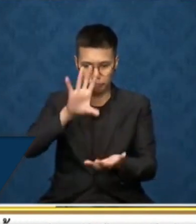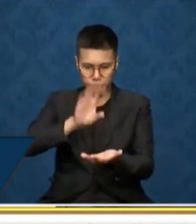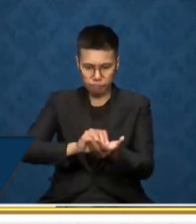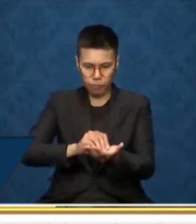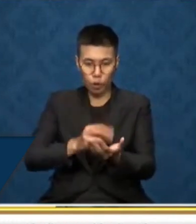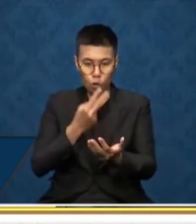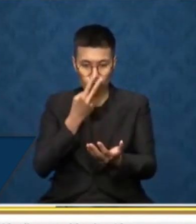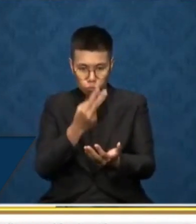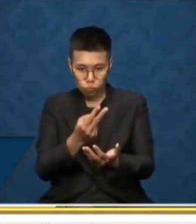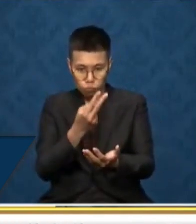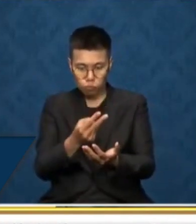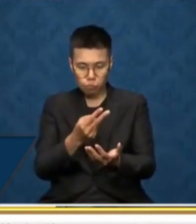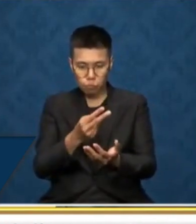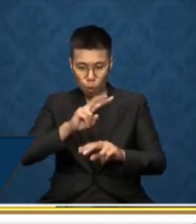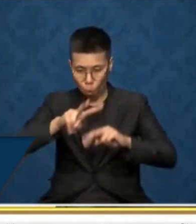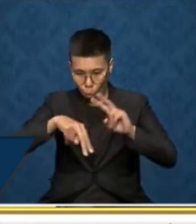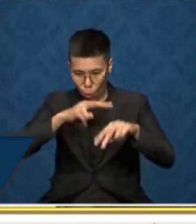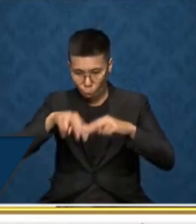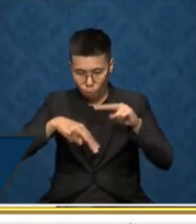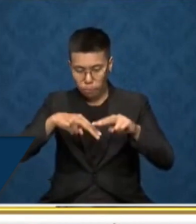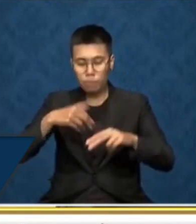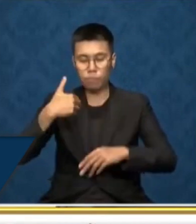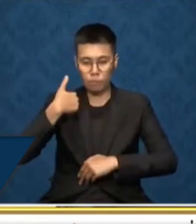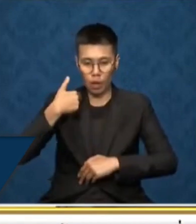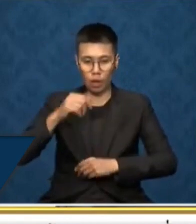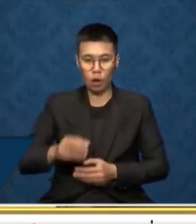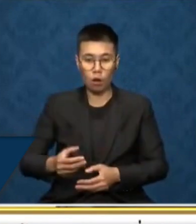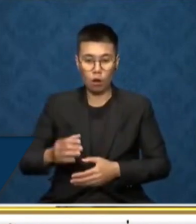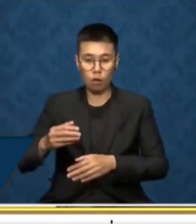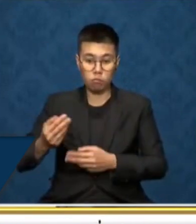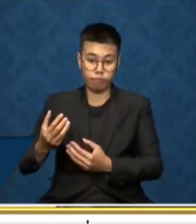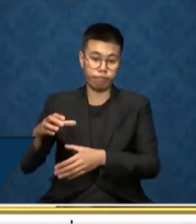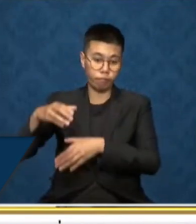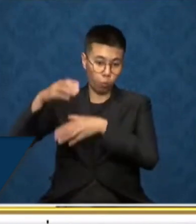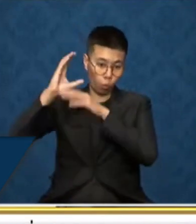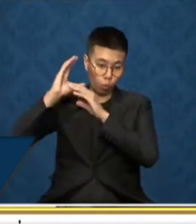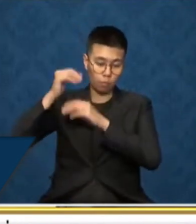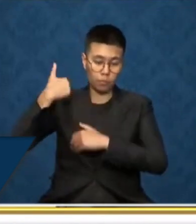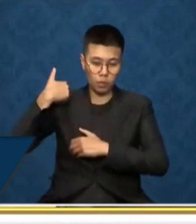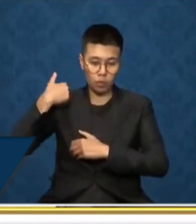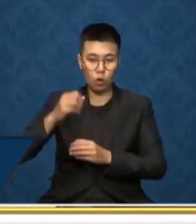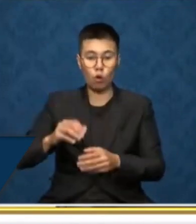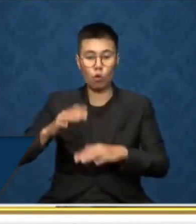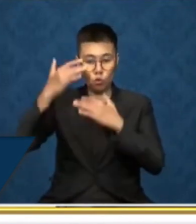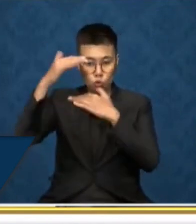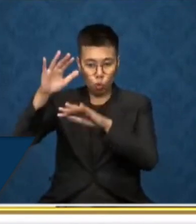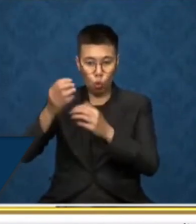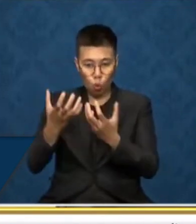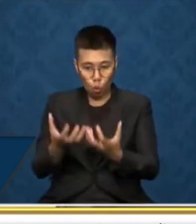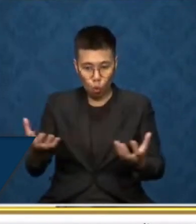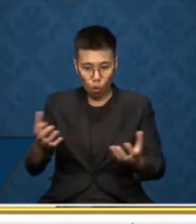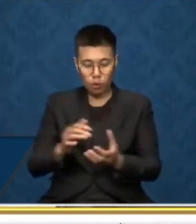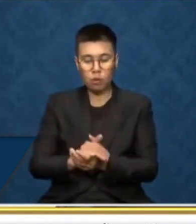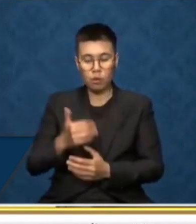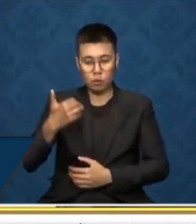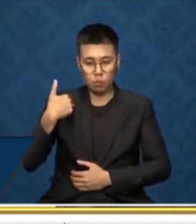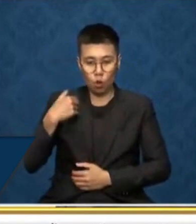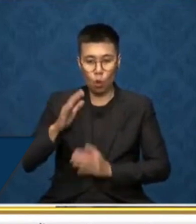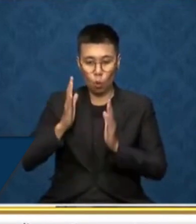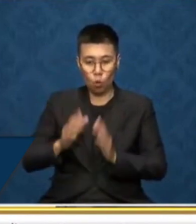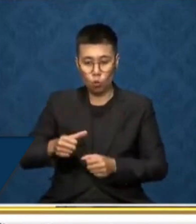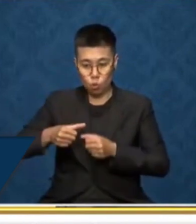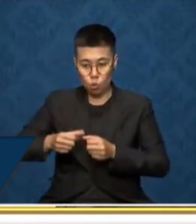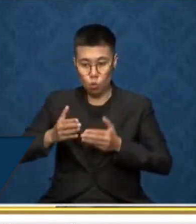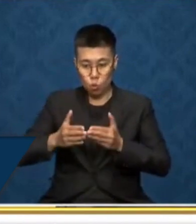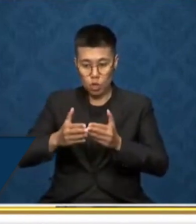การติดตามตรวจสอบมีการตรวจสอบย้อนกลับทั้งการทำการประมงการขนส่งสินค้าการควบคุมการมีคนประจำเรือ